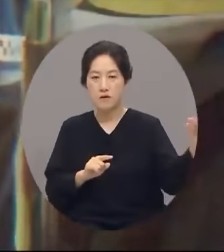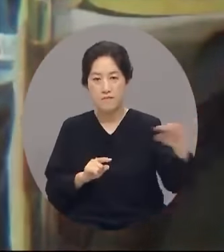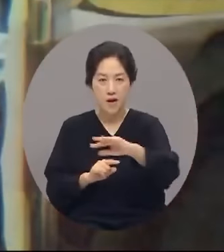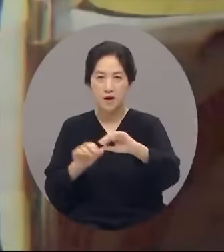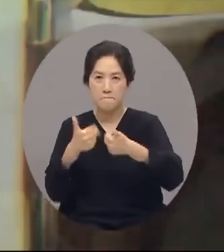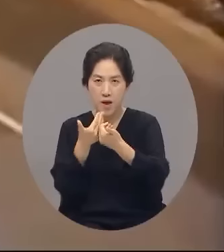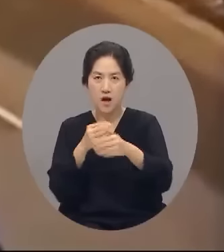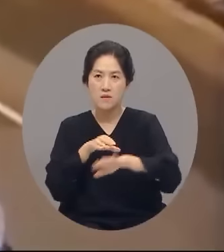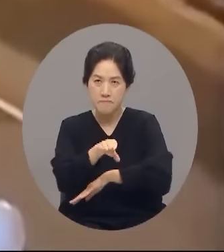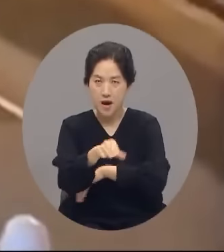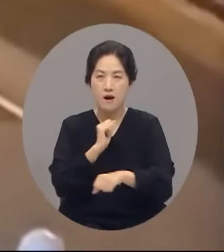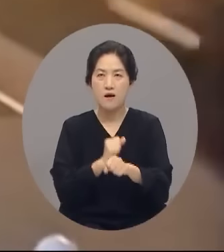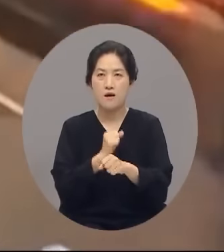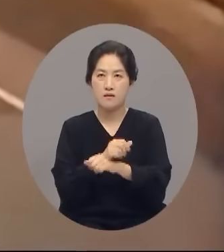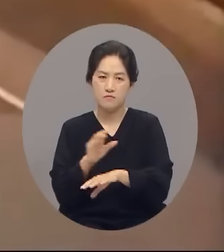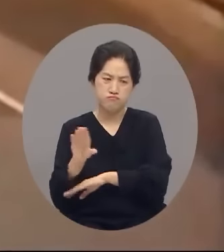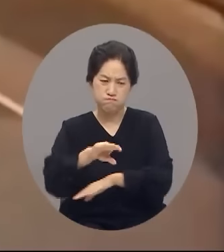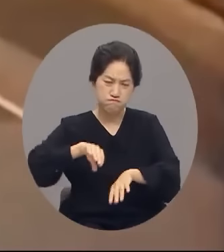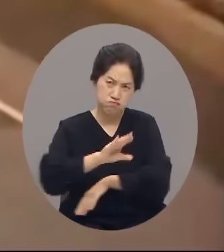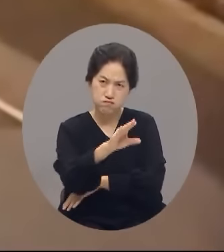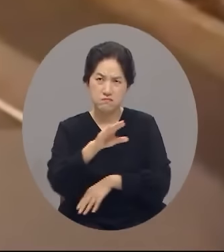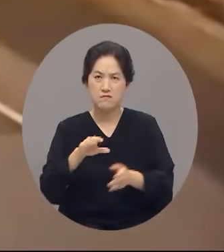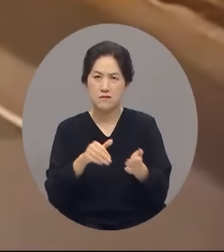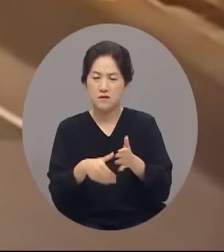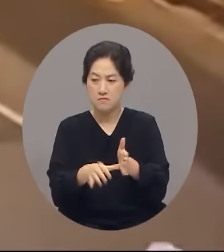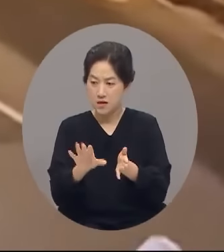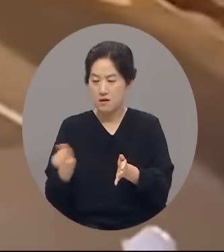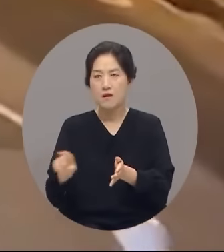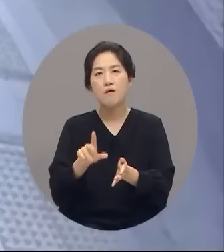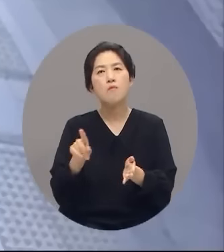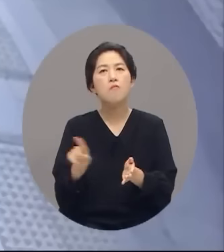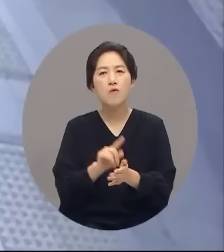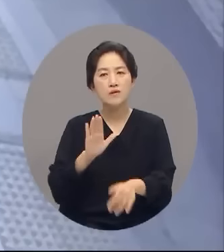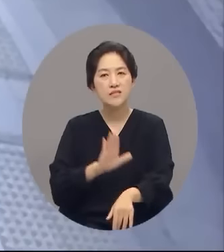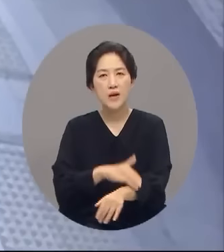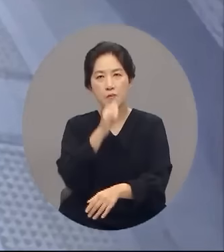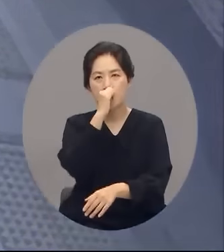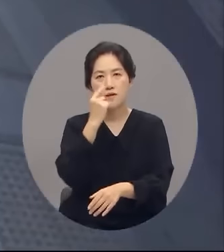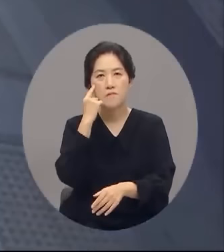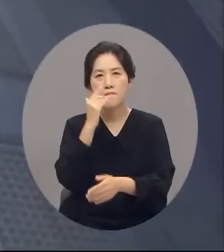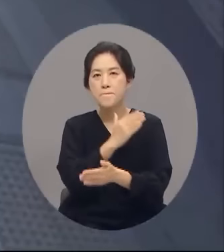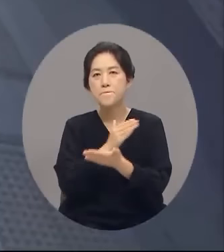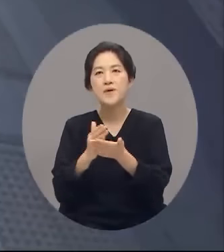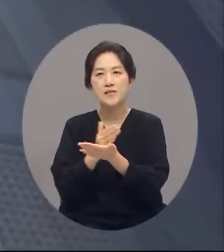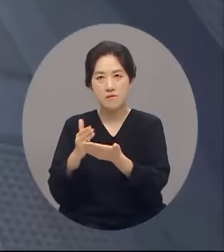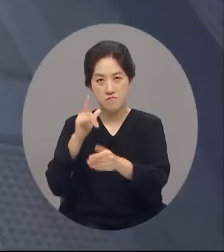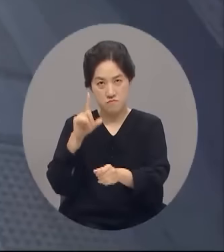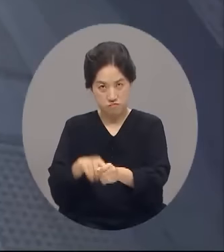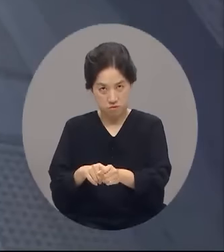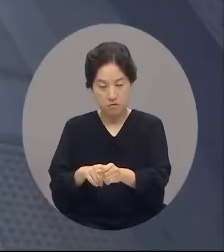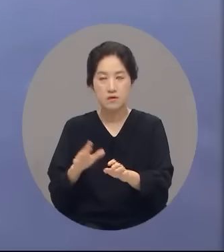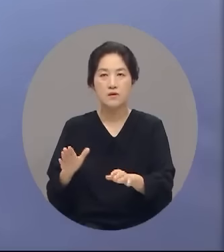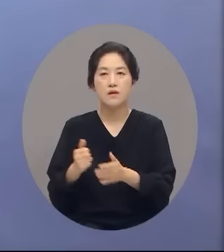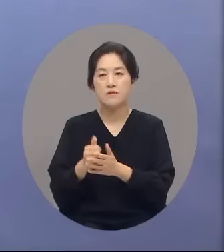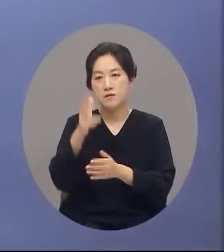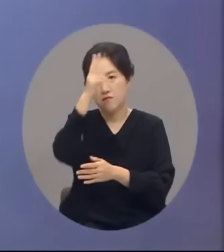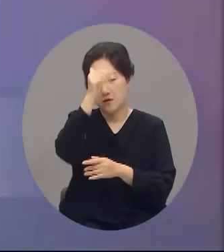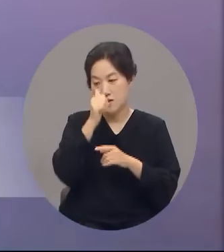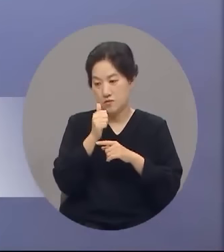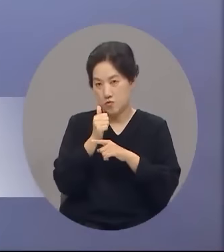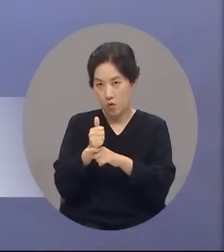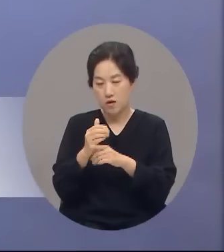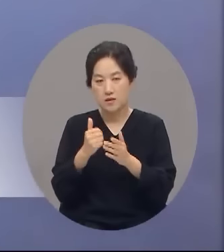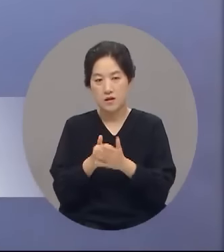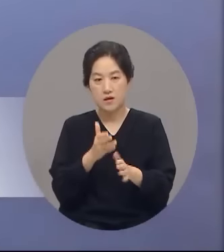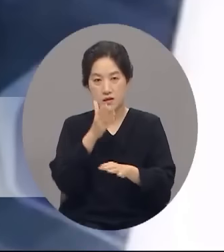속도 등 사망 사고를 초래한 원인에 차 씨의 잘못이 있는지를 판단하는 겁니다. 이와 관련해 차 씨는 지난 경찰 조사에서